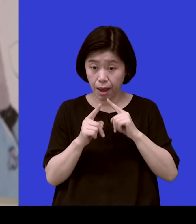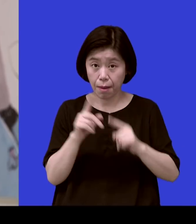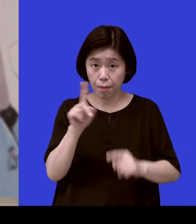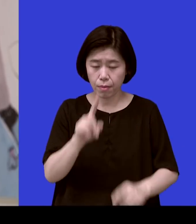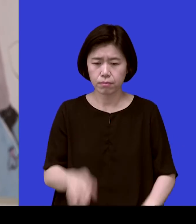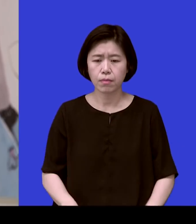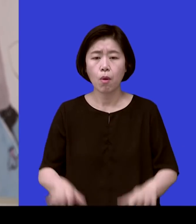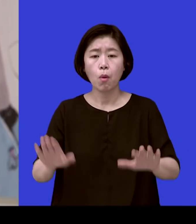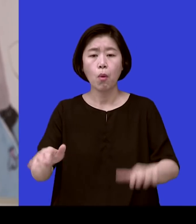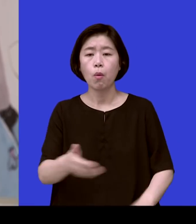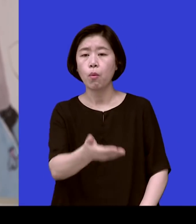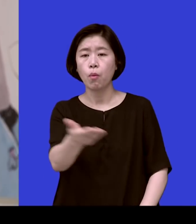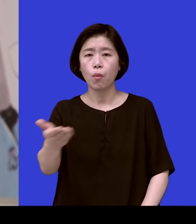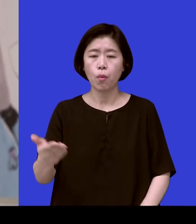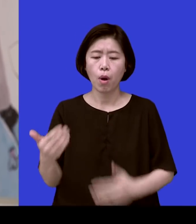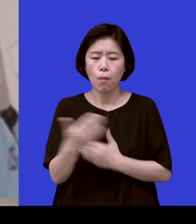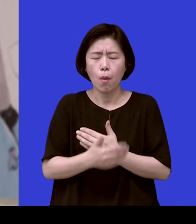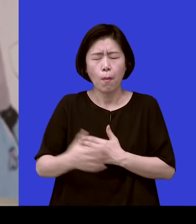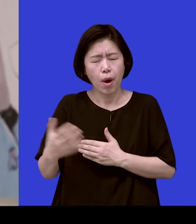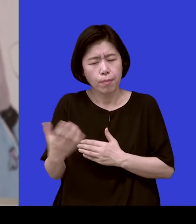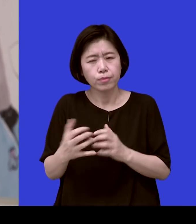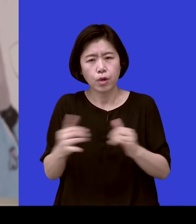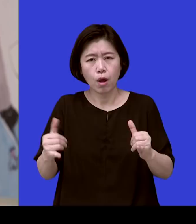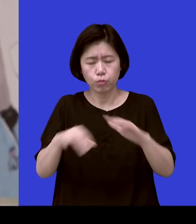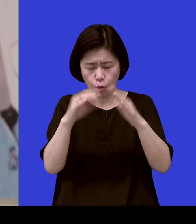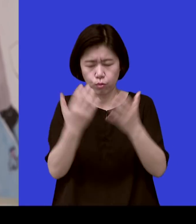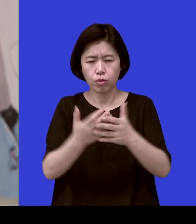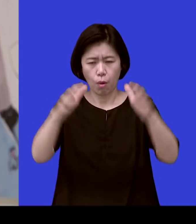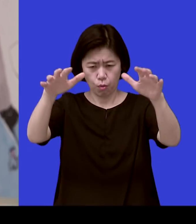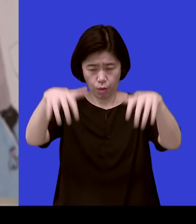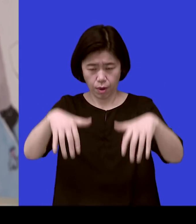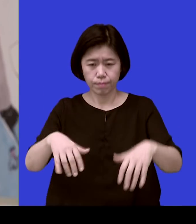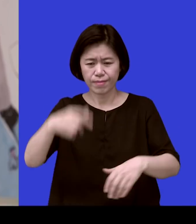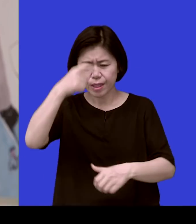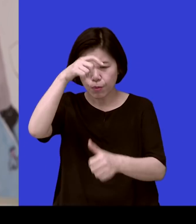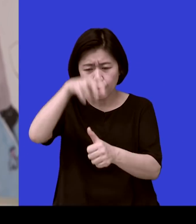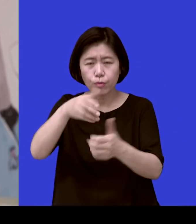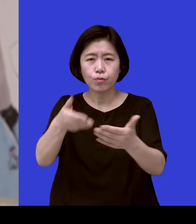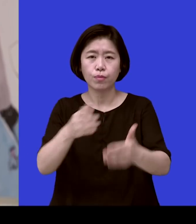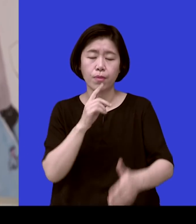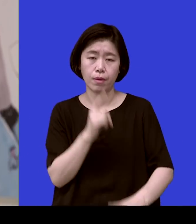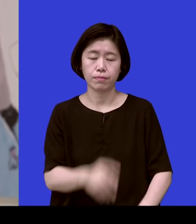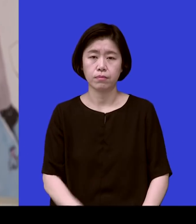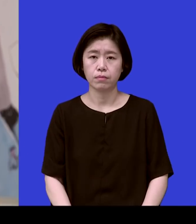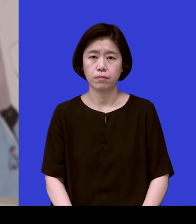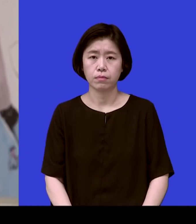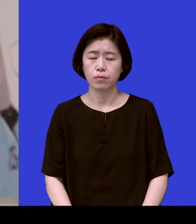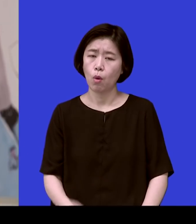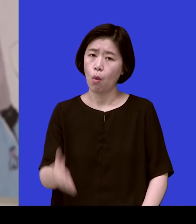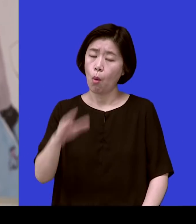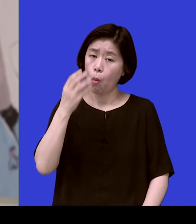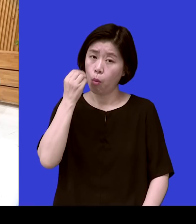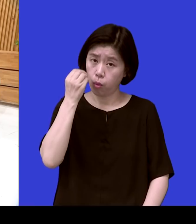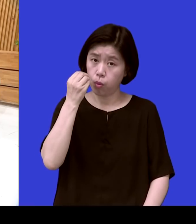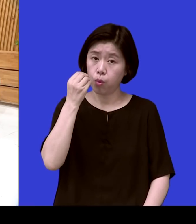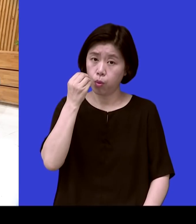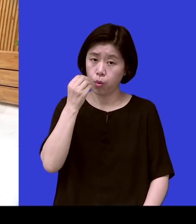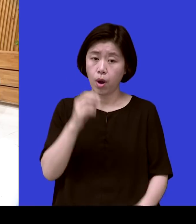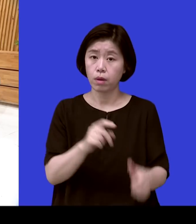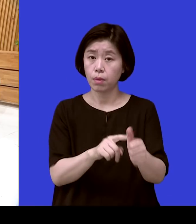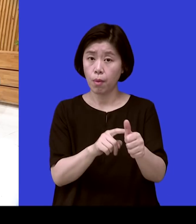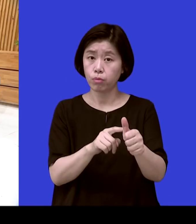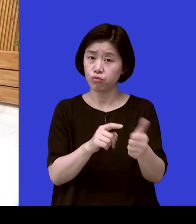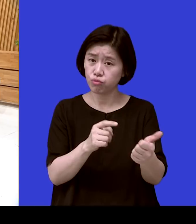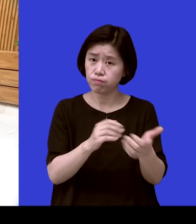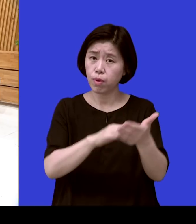그런데 제가 막 중병은 아닌데 남편이 하늘나라 간 다음에 감기가 6년 동안 떨어지질 않는